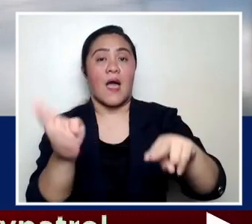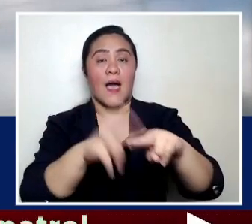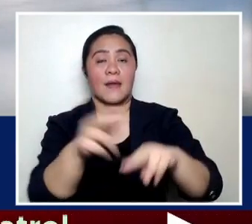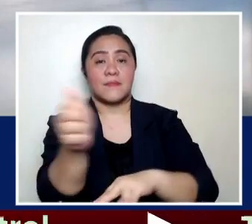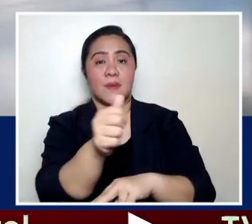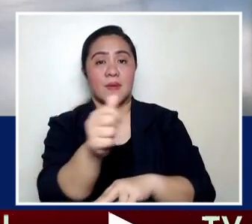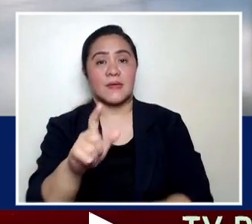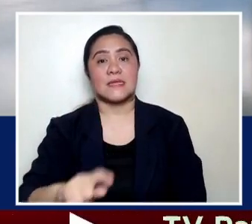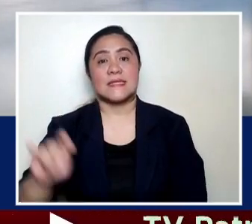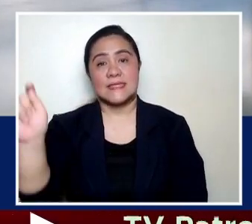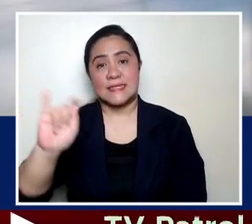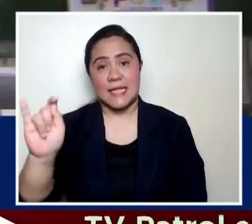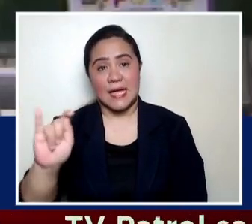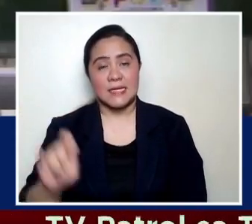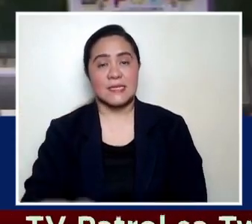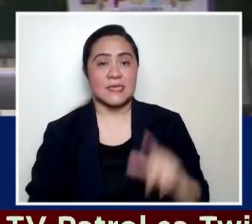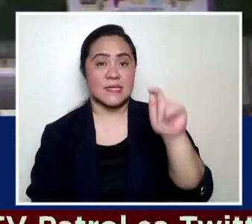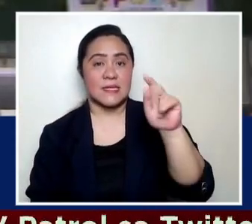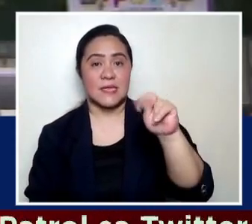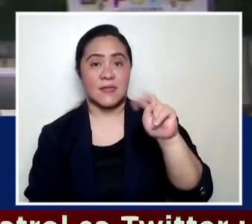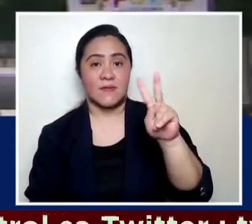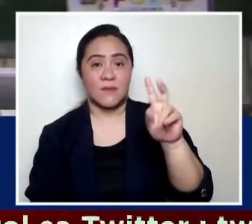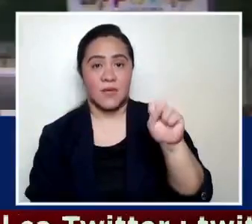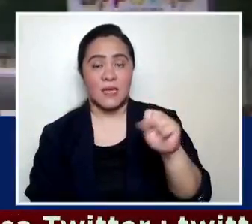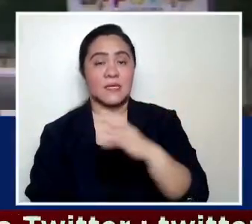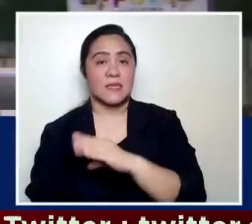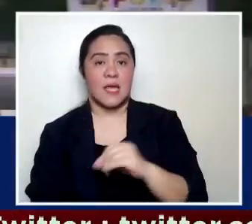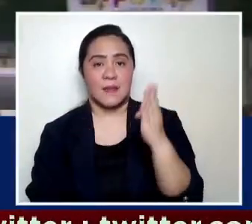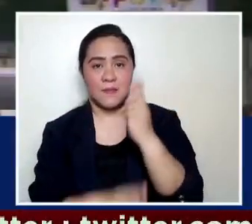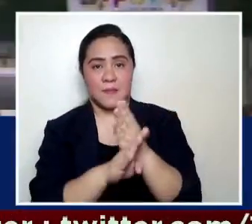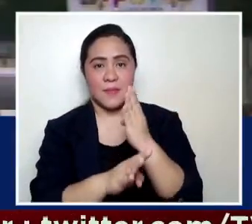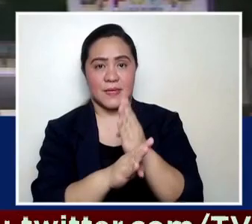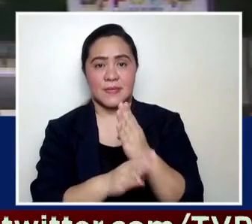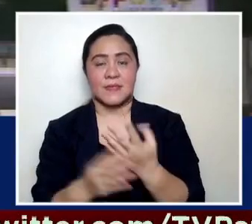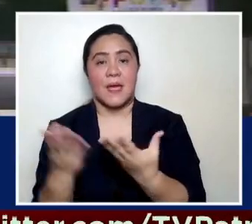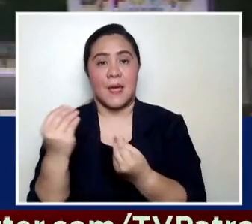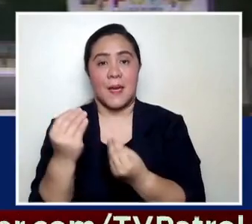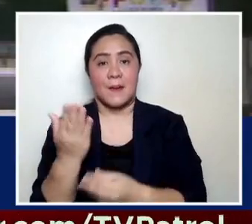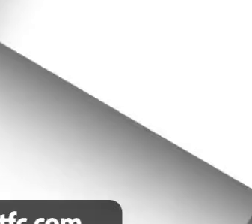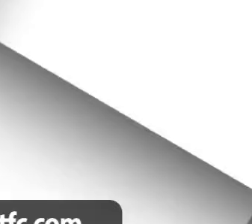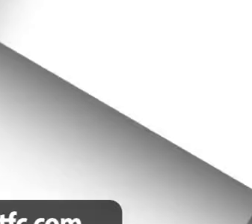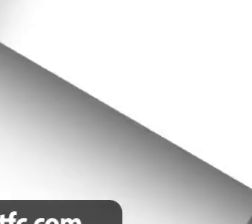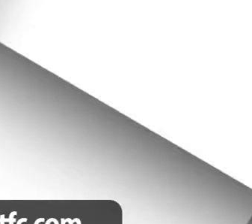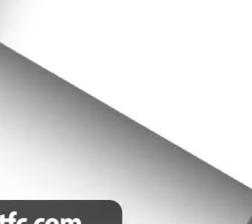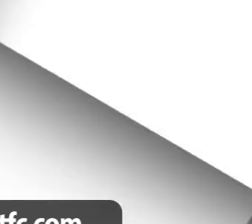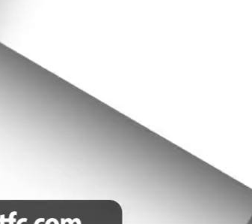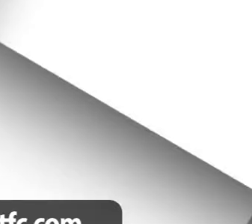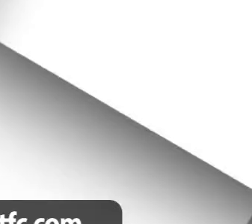TNVS at mga bus. Lady Vicentio, ABS-CBN News.